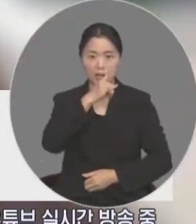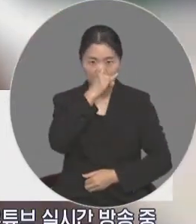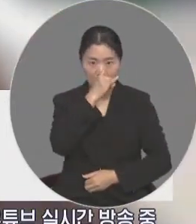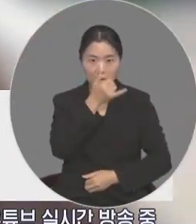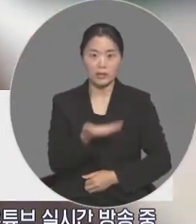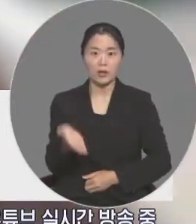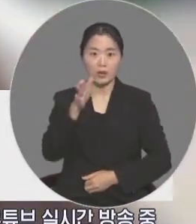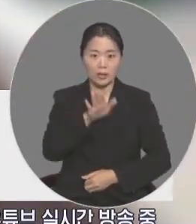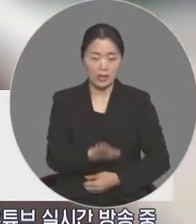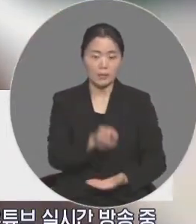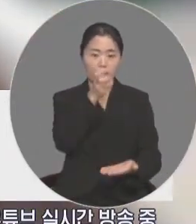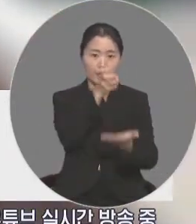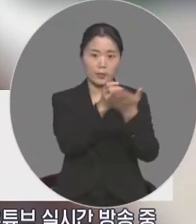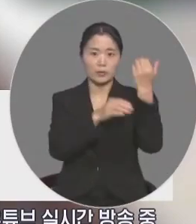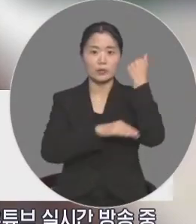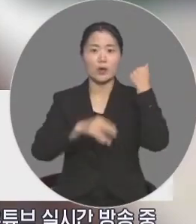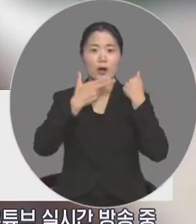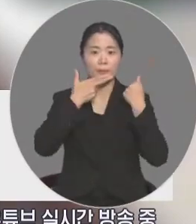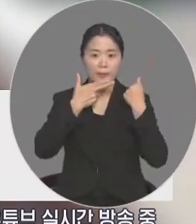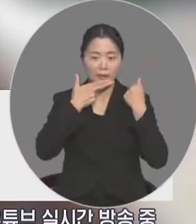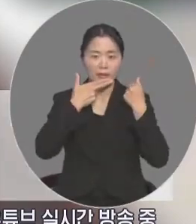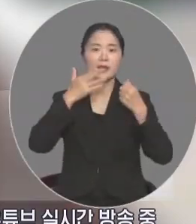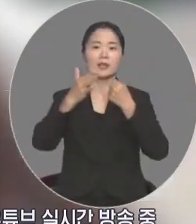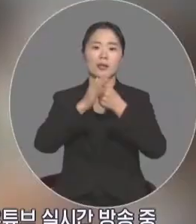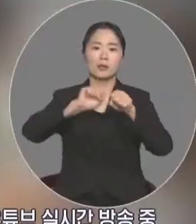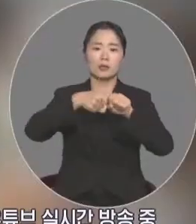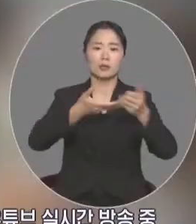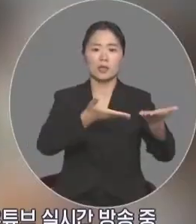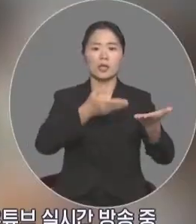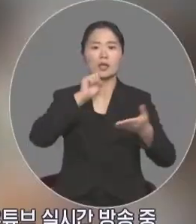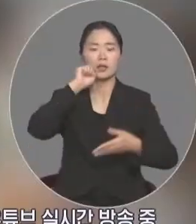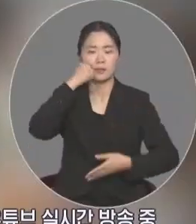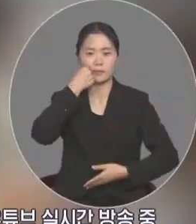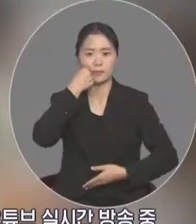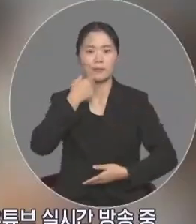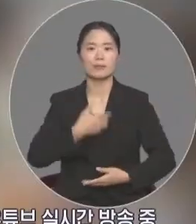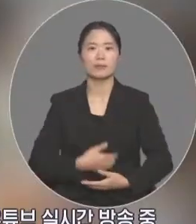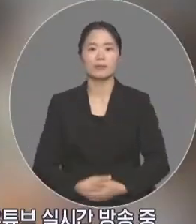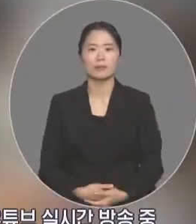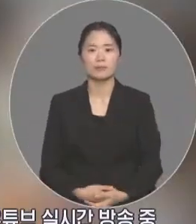학부모에게 제재를 가할 법적 근거는 없는 실정입니다